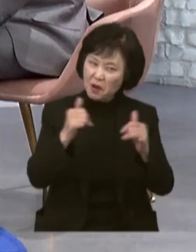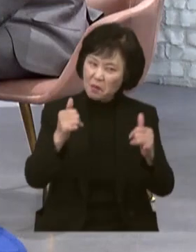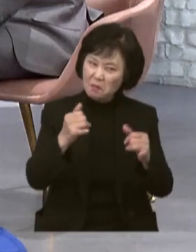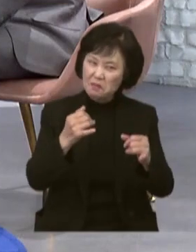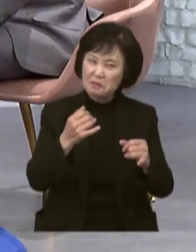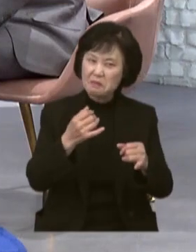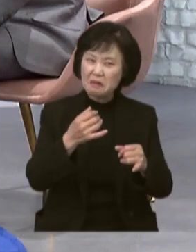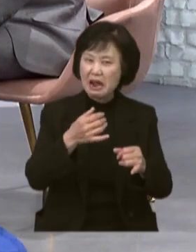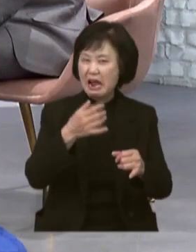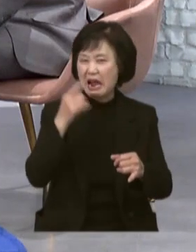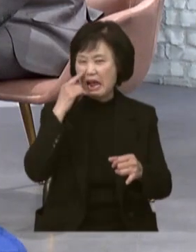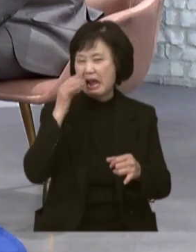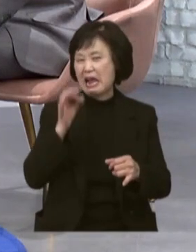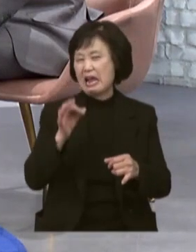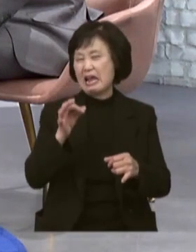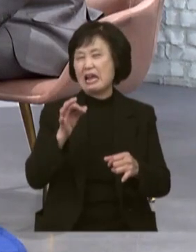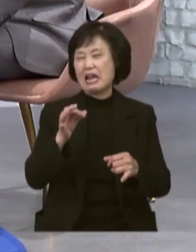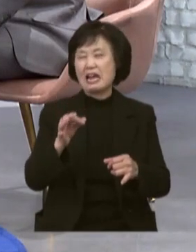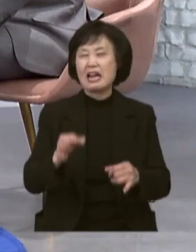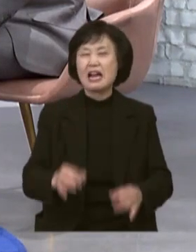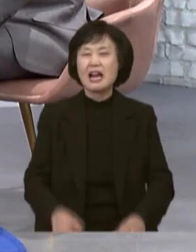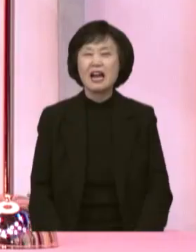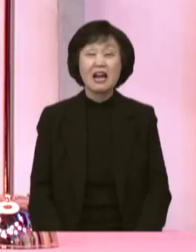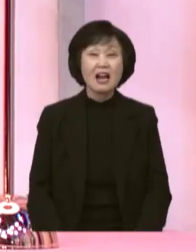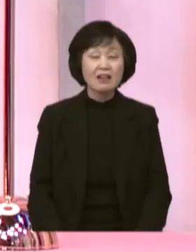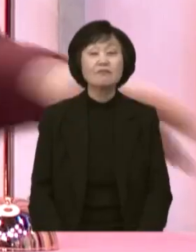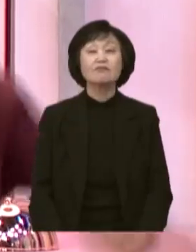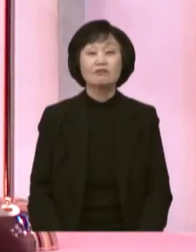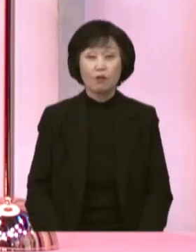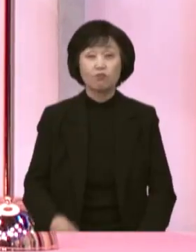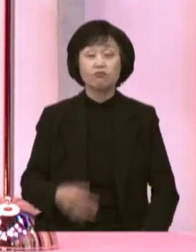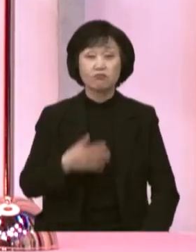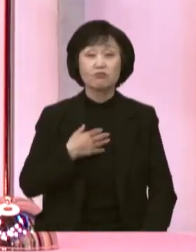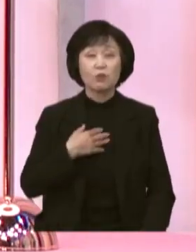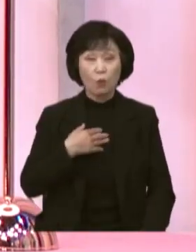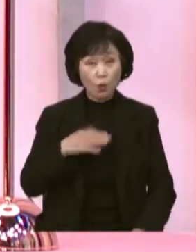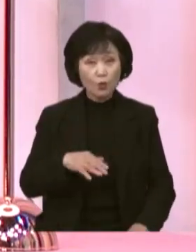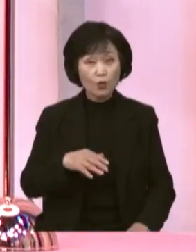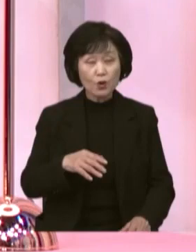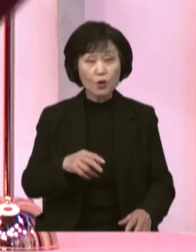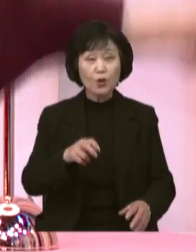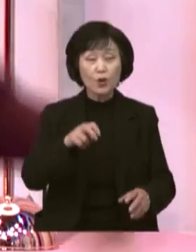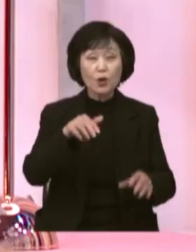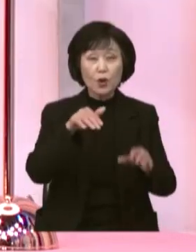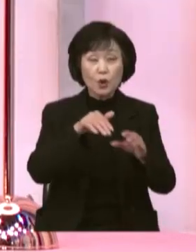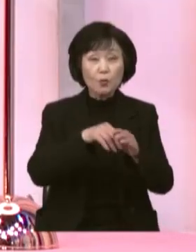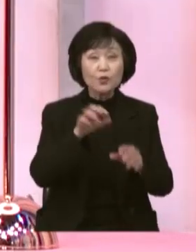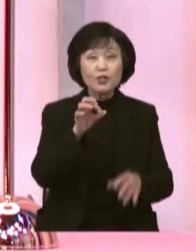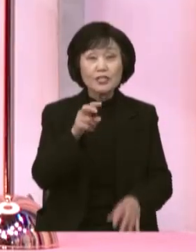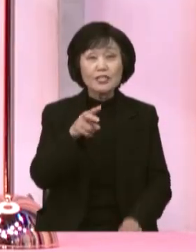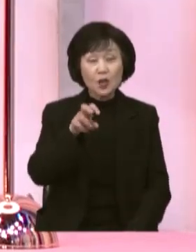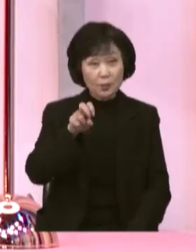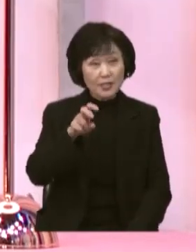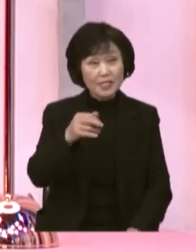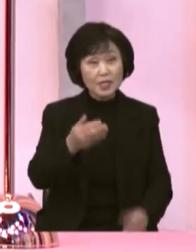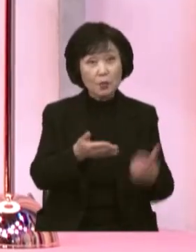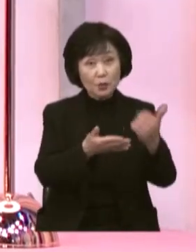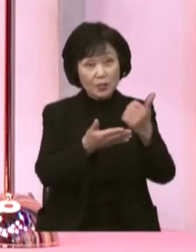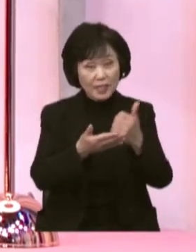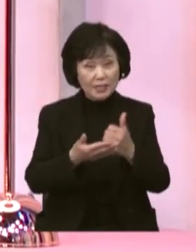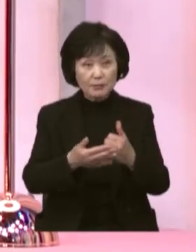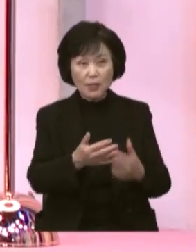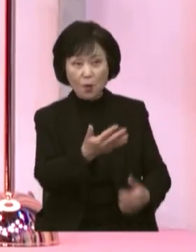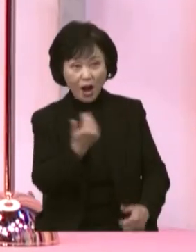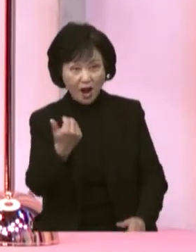나갔어요. 뭐 무대나 있어. 뭐 강대상에 맨 무대 그 가게 조그만 맨에 그래가지고